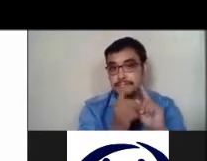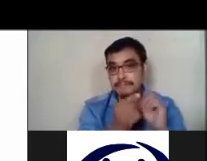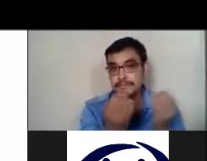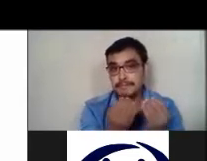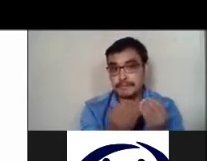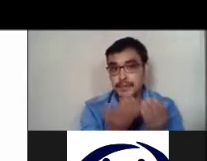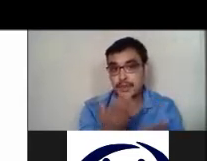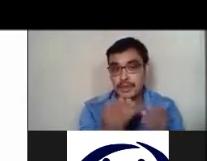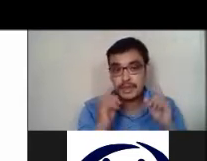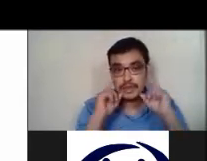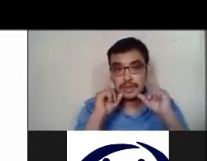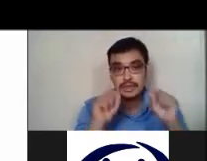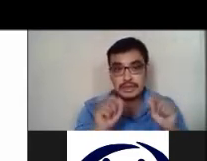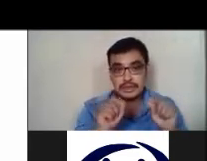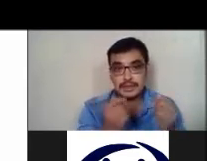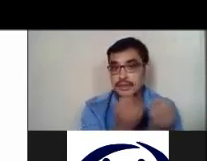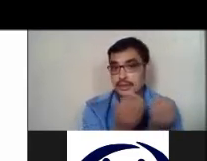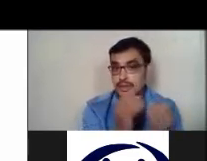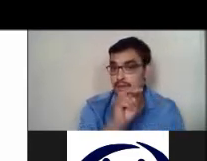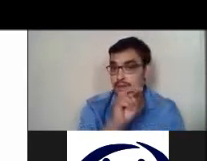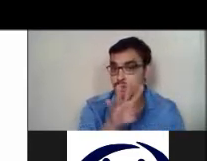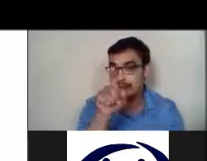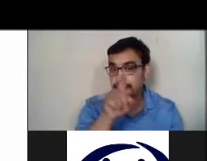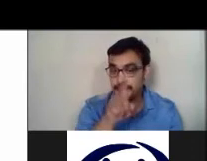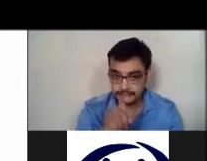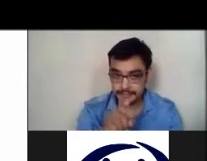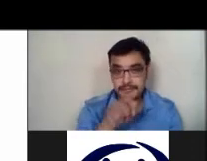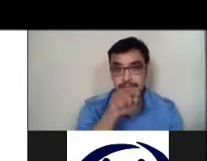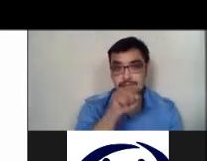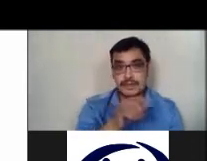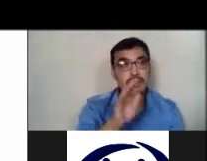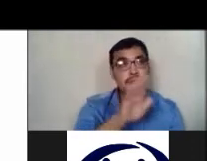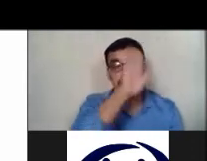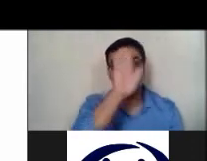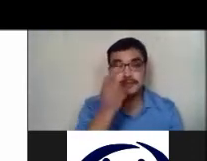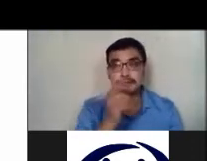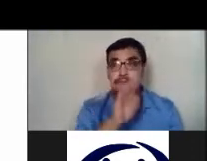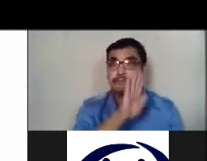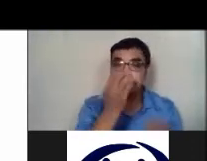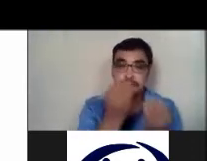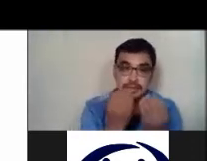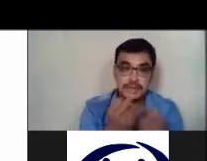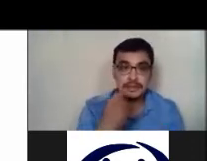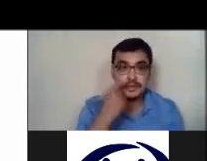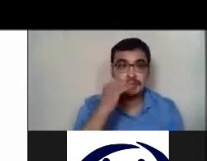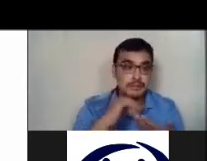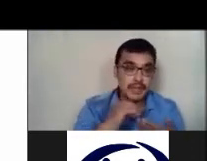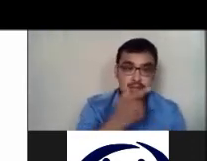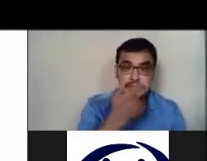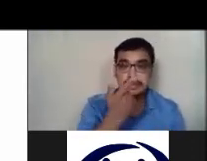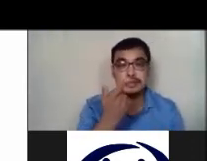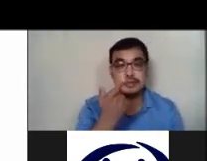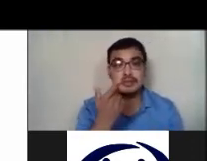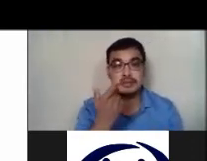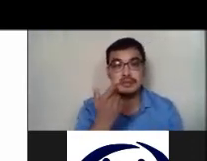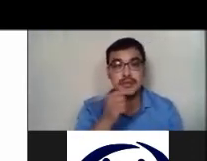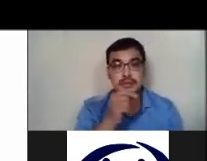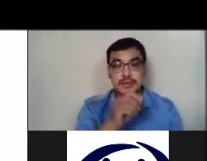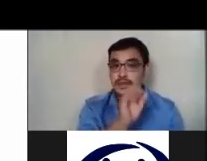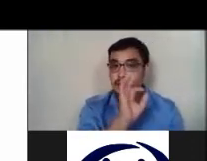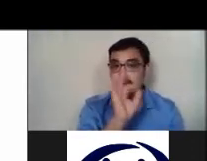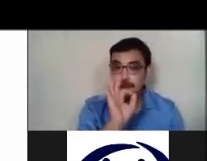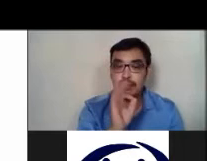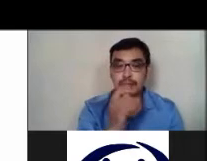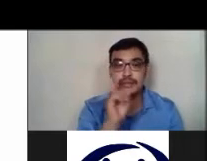बस्ने 24% छन्। त्यस्तै अब ईश्वरलाई प्रार्थना गरेर मेरो श्रीमान अथवा मलाई पीडा दिने मान्छे सुध्रियोस् मेरो राम्रो होस् भनेर